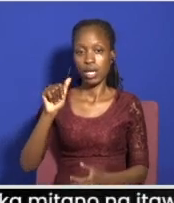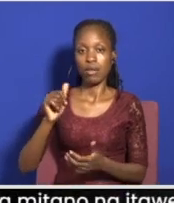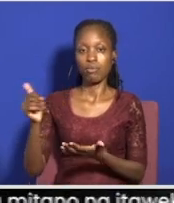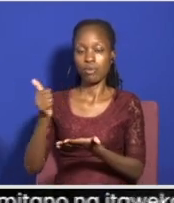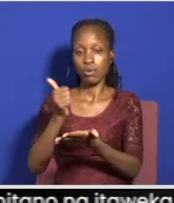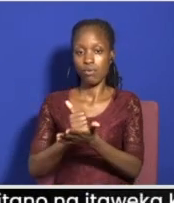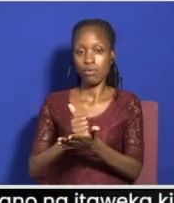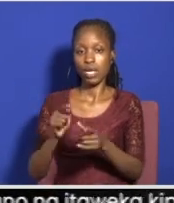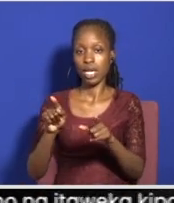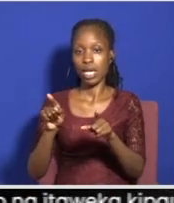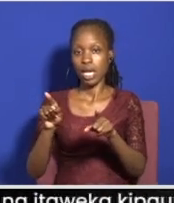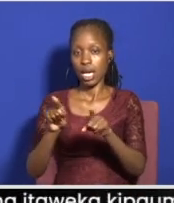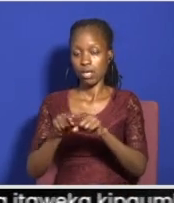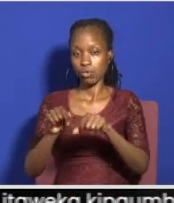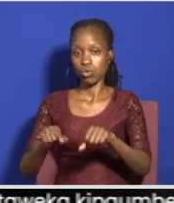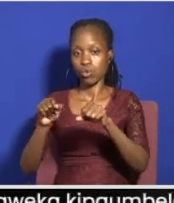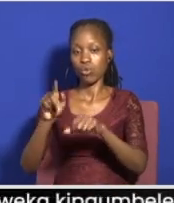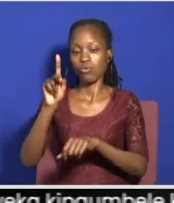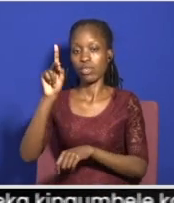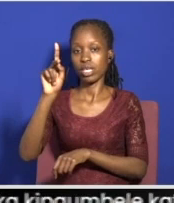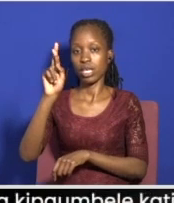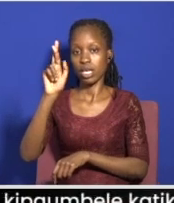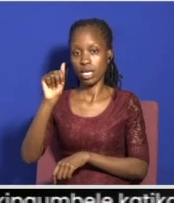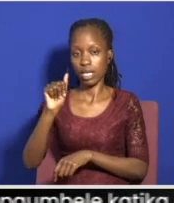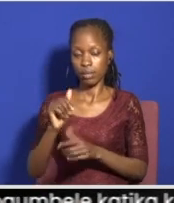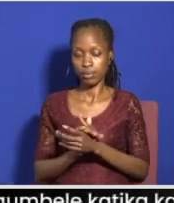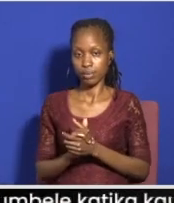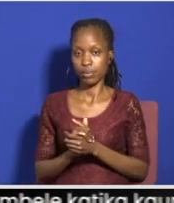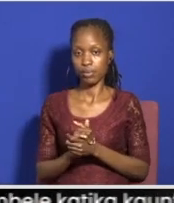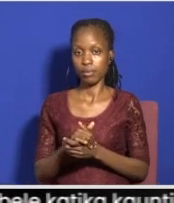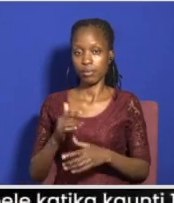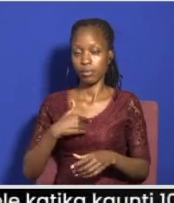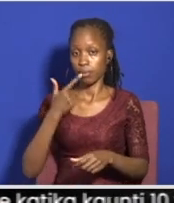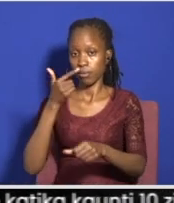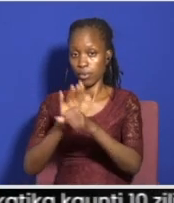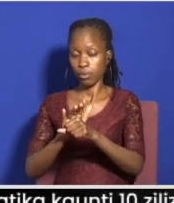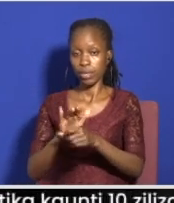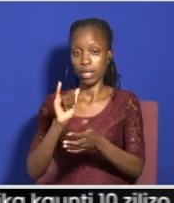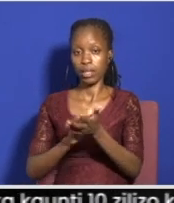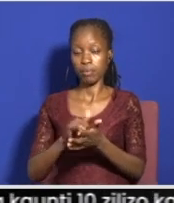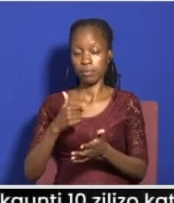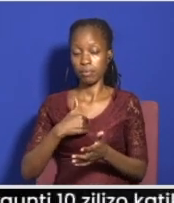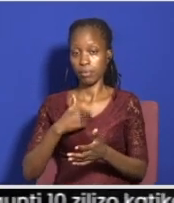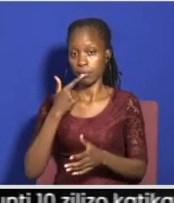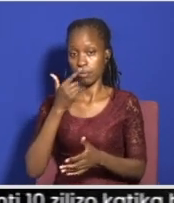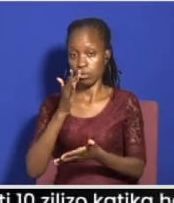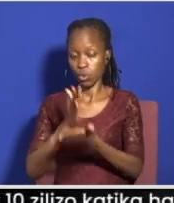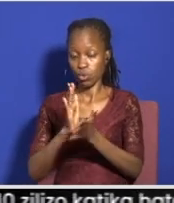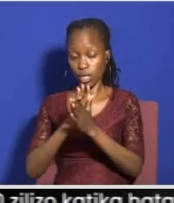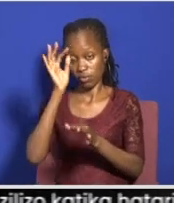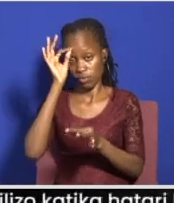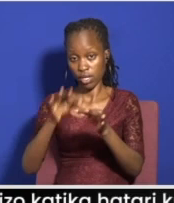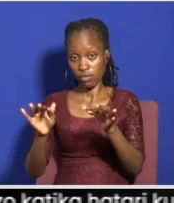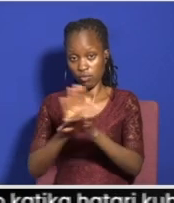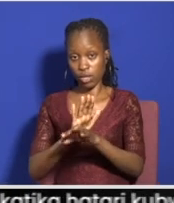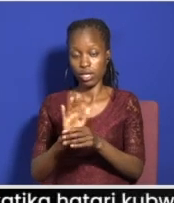Commissioner General of the Kenya Revenue Authority, do swear that I will be true and faithful